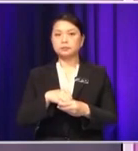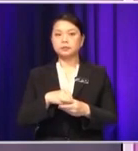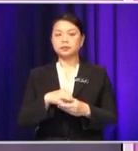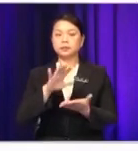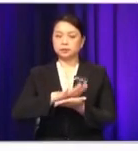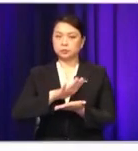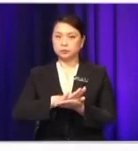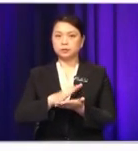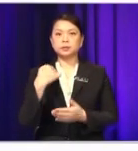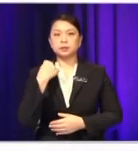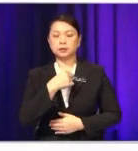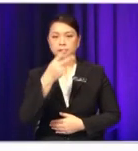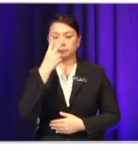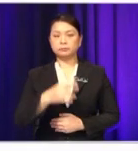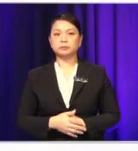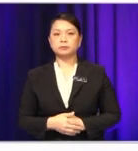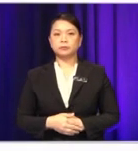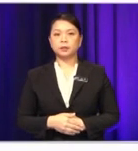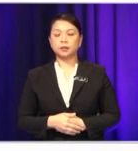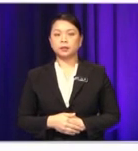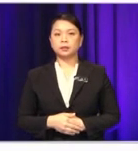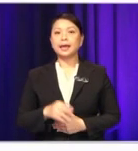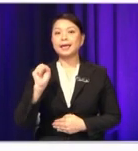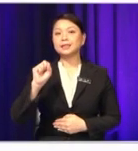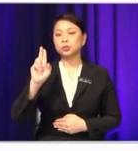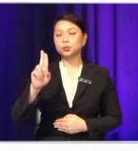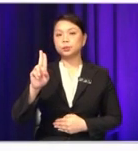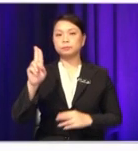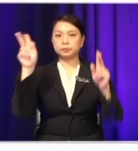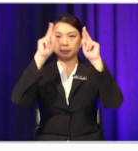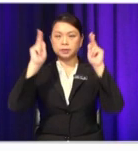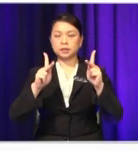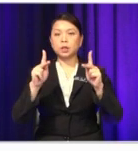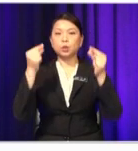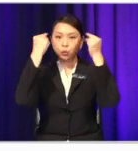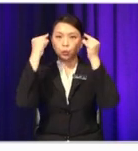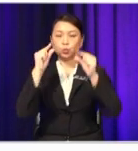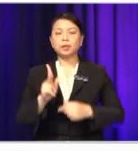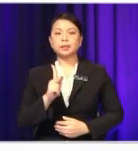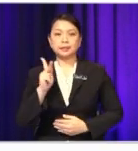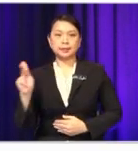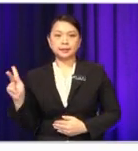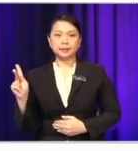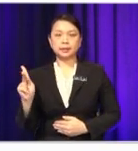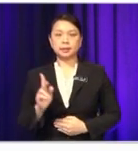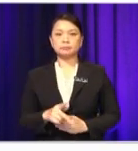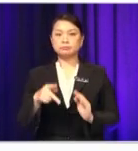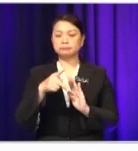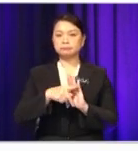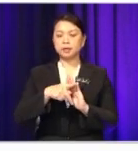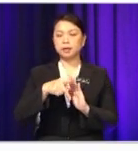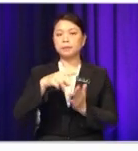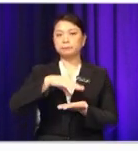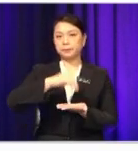penolakan pentadbiran, setiausaha peperiksaan yang terlibat, guru-guru kanan mata pelajaran yang terlibat bagi sekolah menengah, manakala